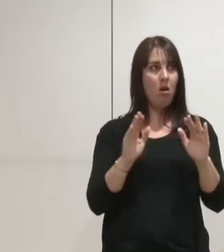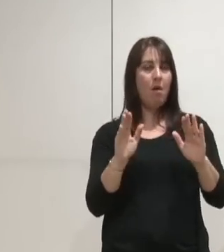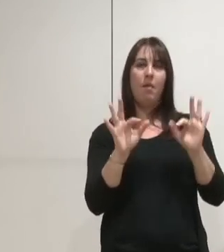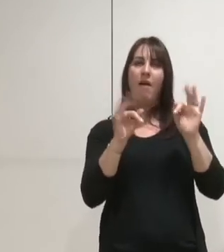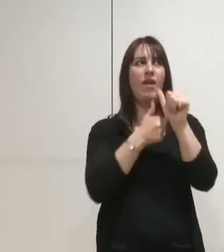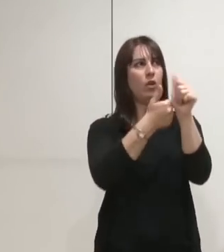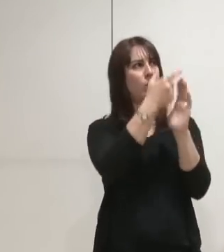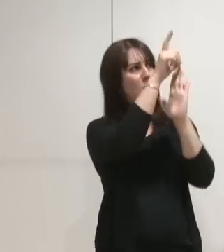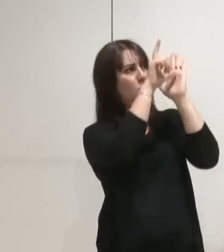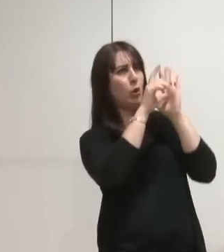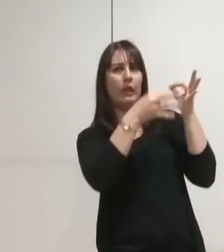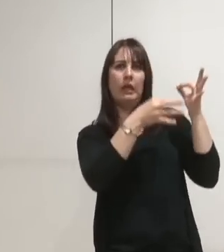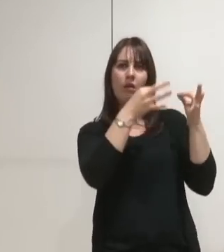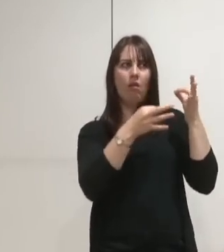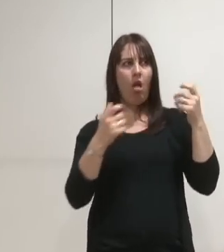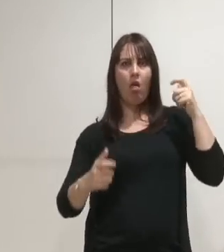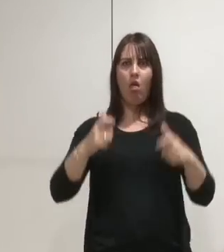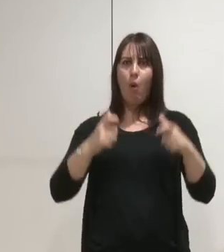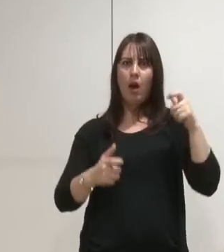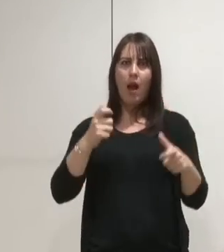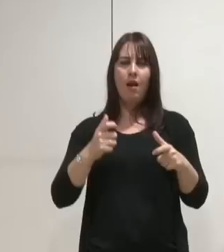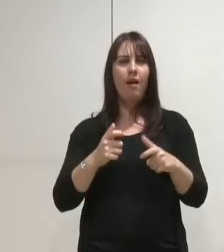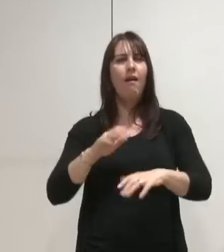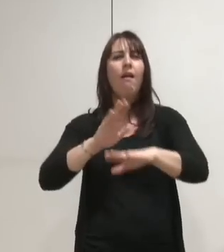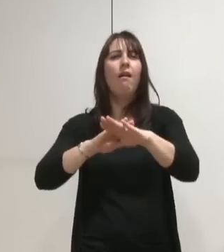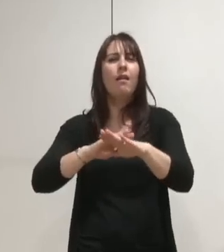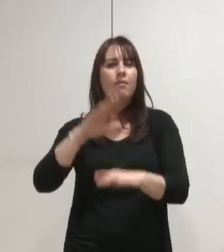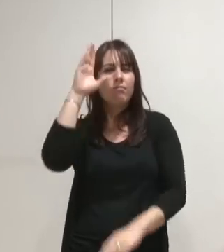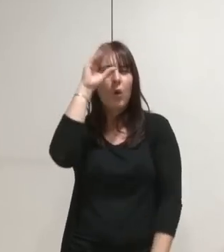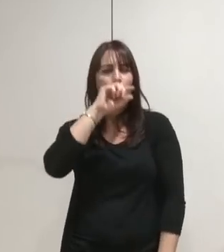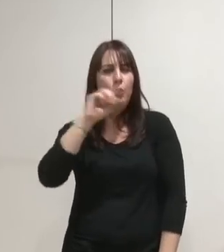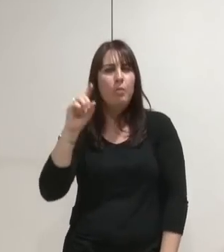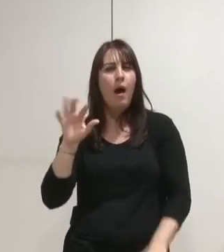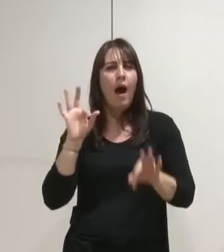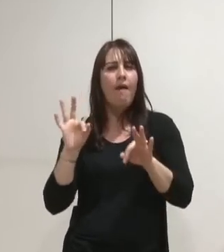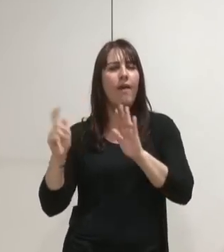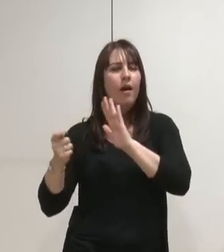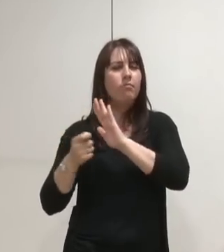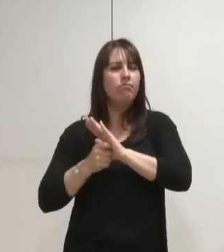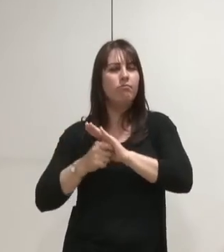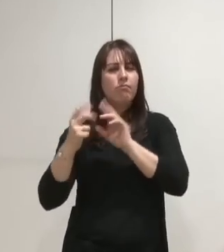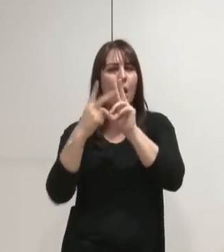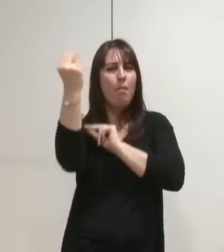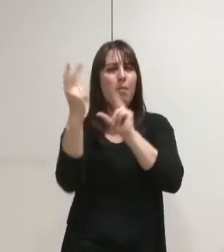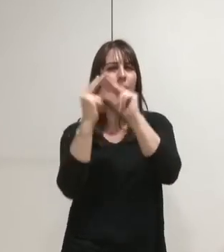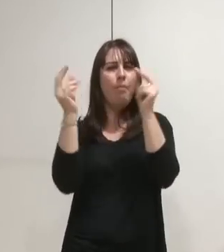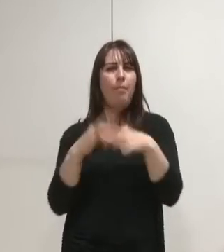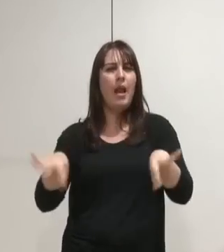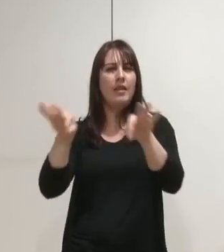bancale je vous rappelle l'épisode du Palais des Sport une activité